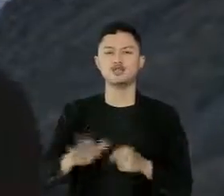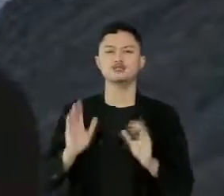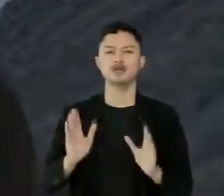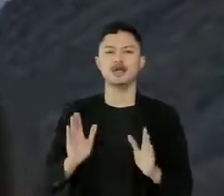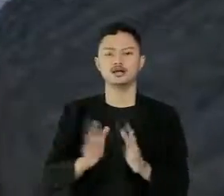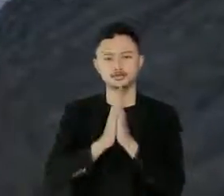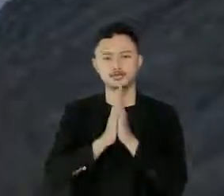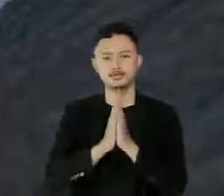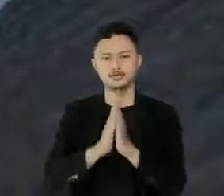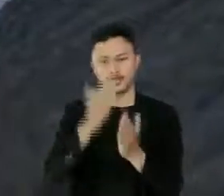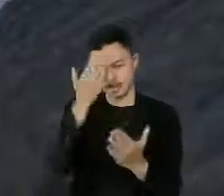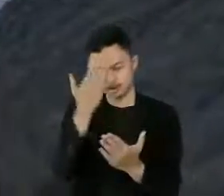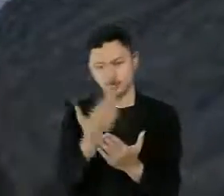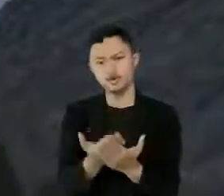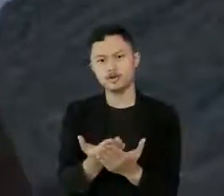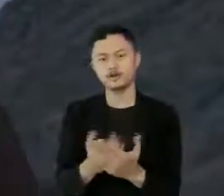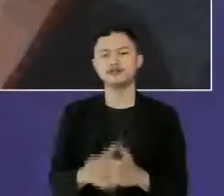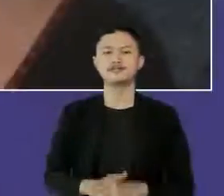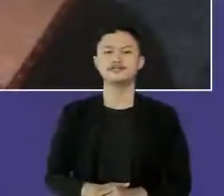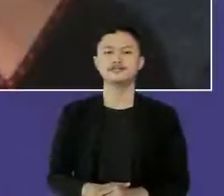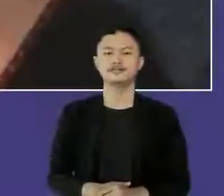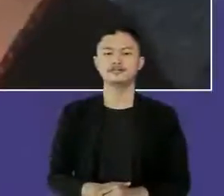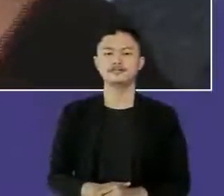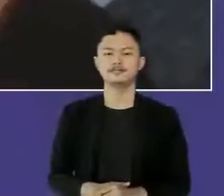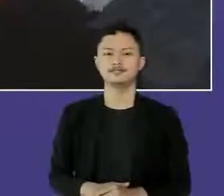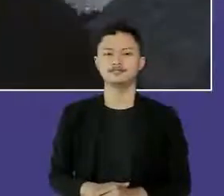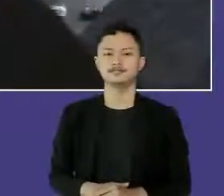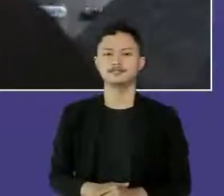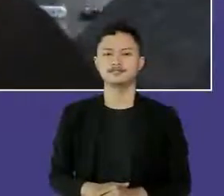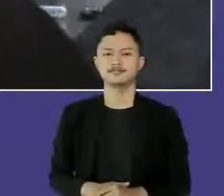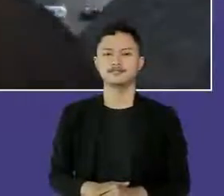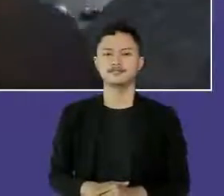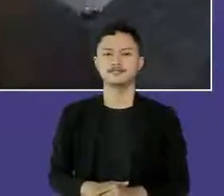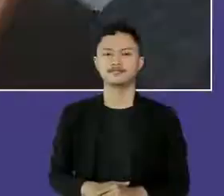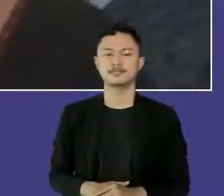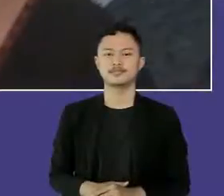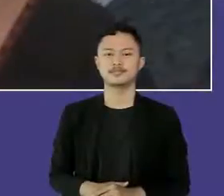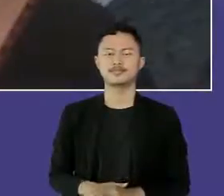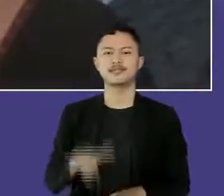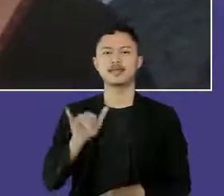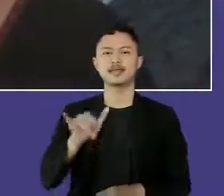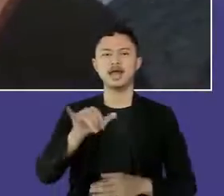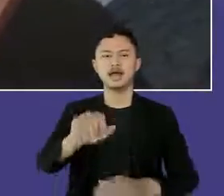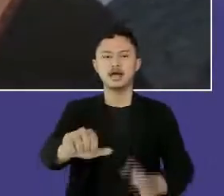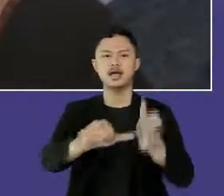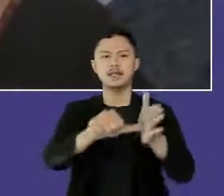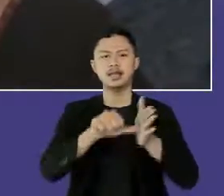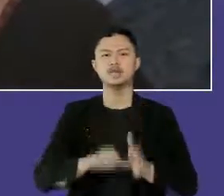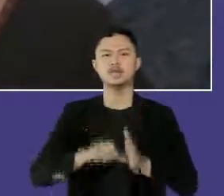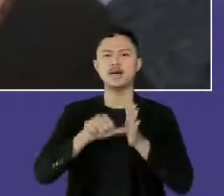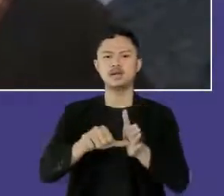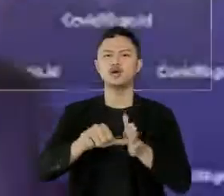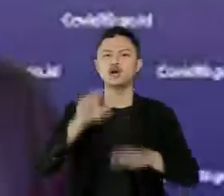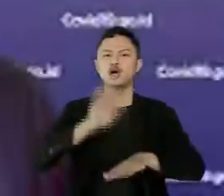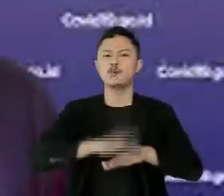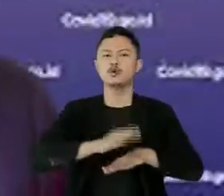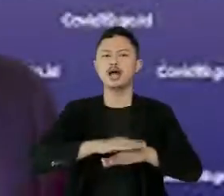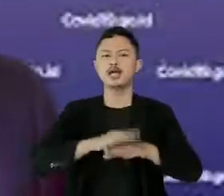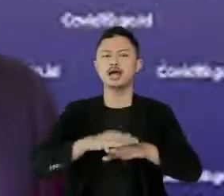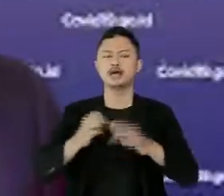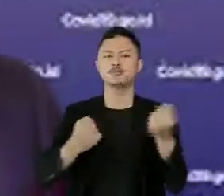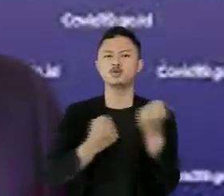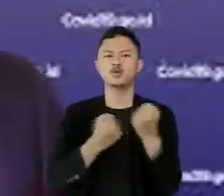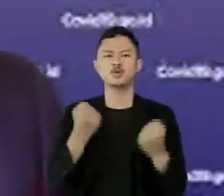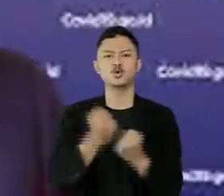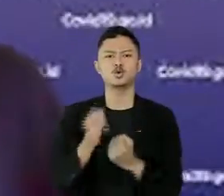Mas. Terima kasih, Mbak Ria. Baik, jadi memang harus saling tolong-menolong, kan kita punya budaya gotong-royong ya, sejak lama di